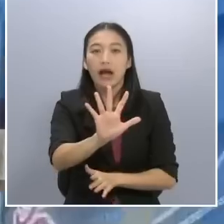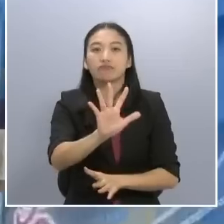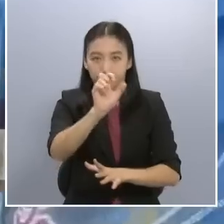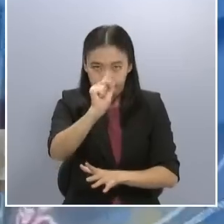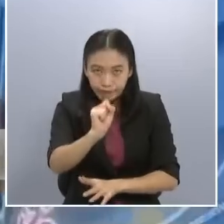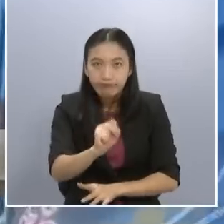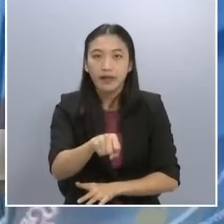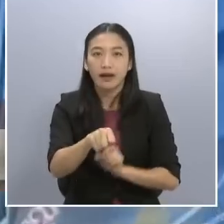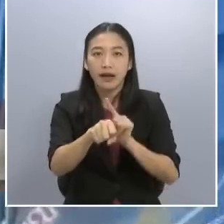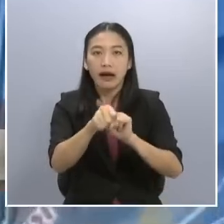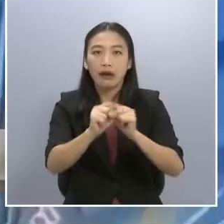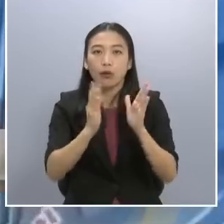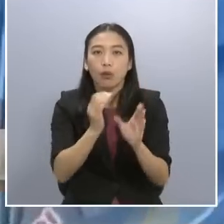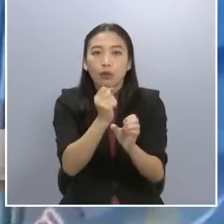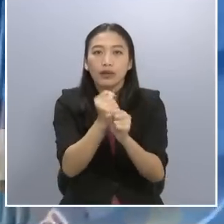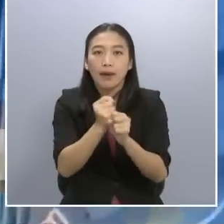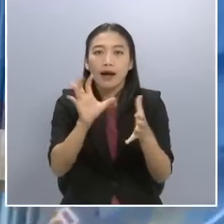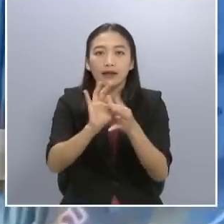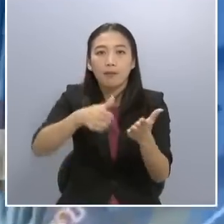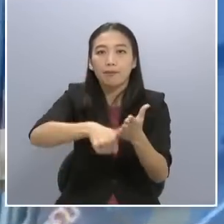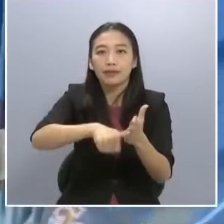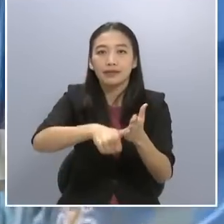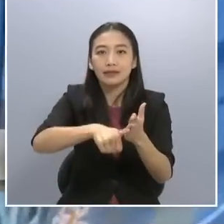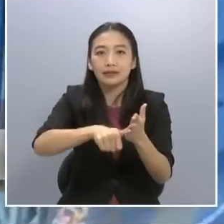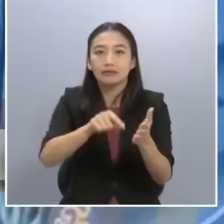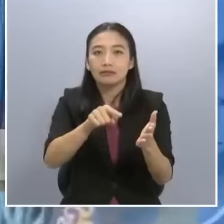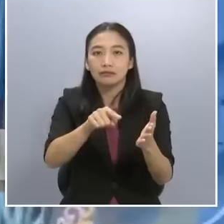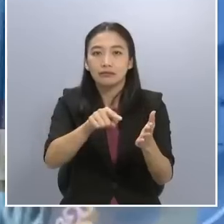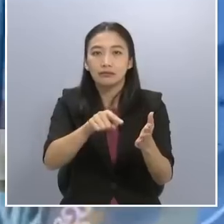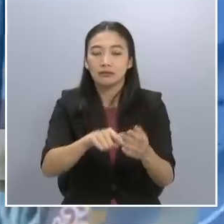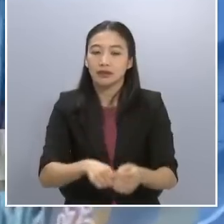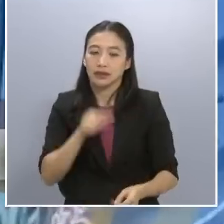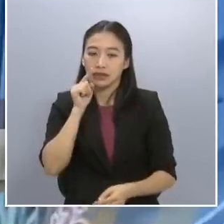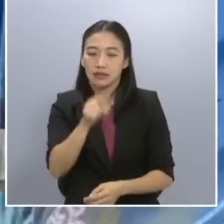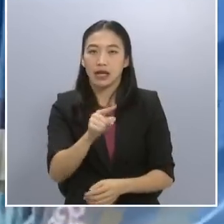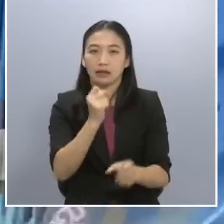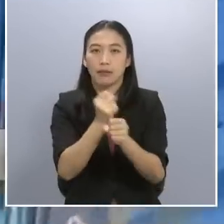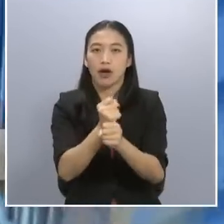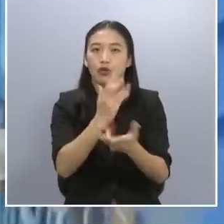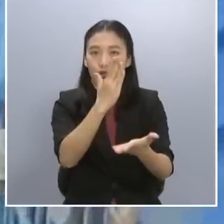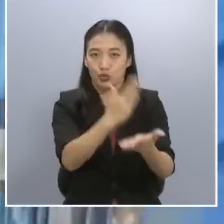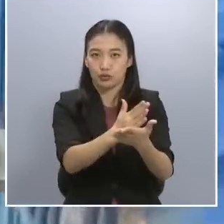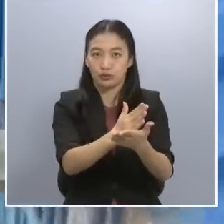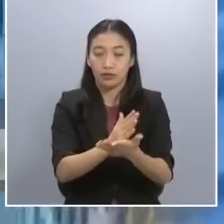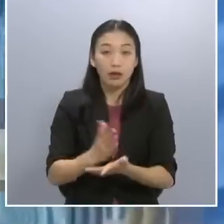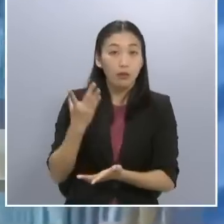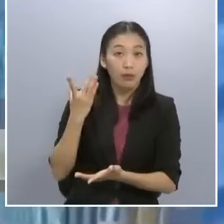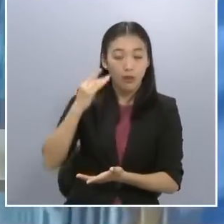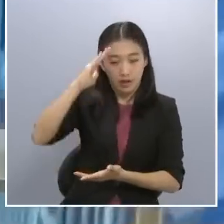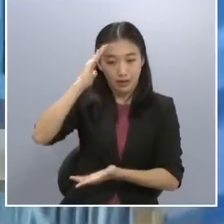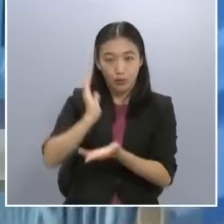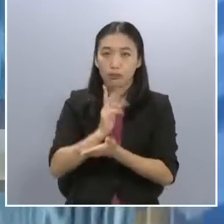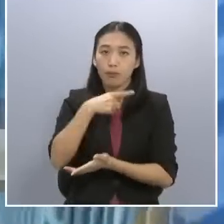ขณะนี้เมื่อวานนี้ตำรวจปปปเข้ามาครับตูชมะตำรวจปปปนำโดยท่านพลตำรวจตรี